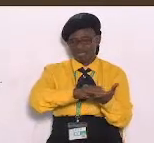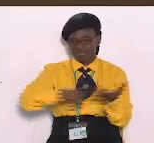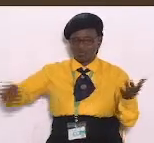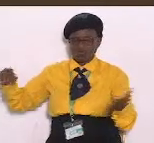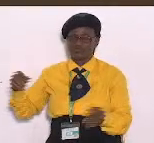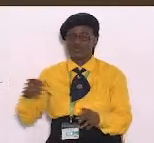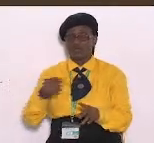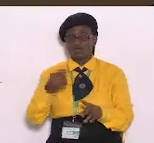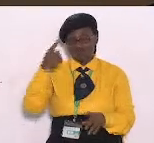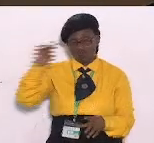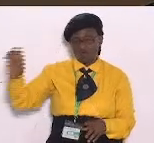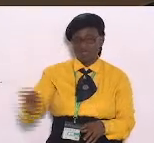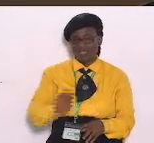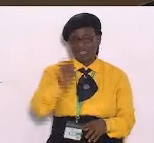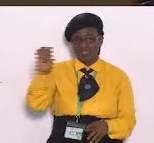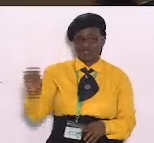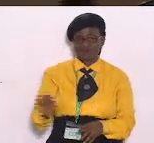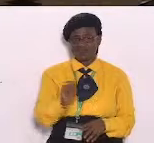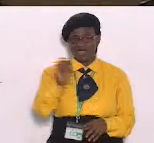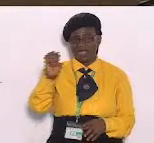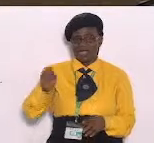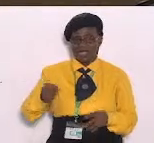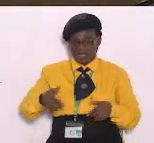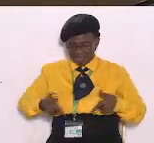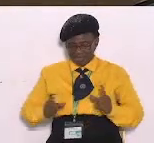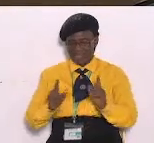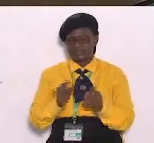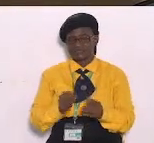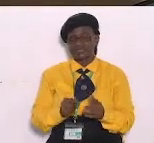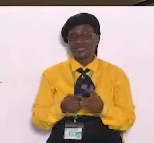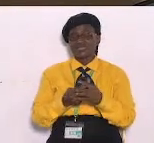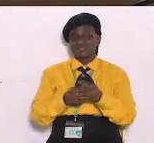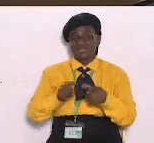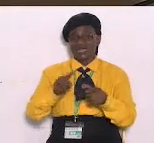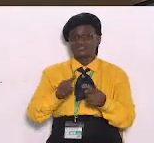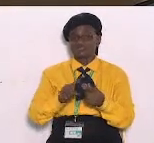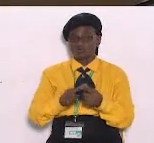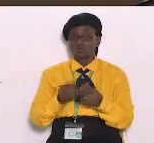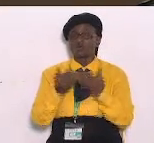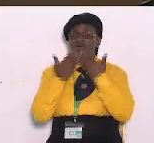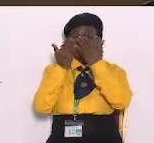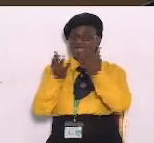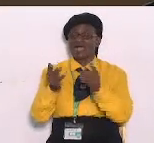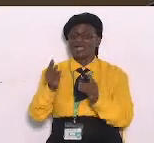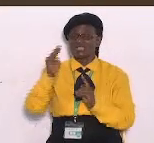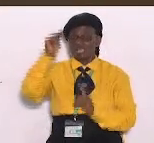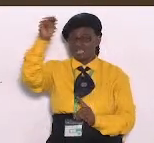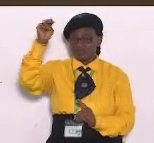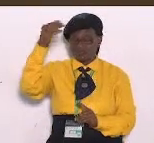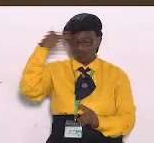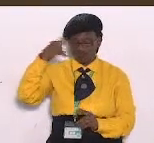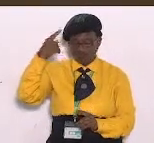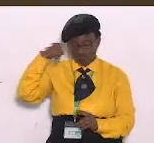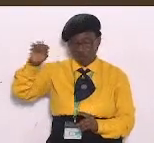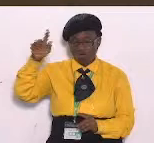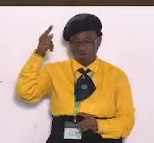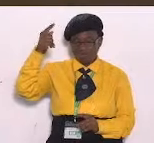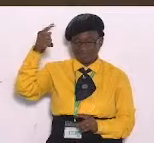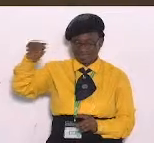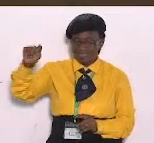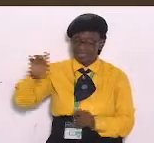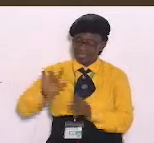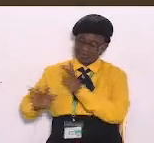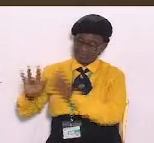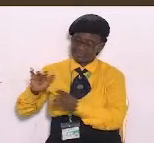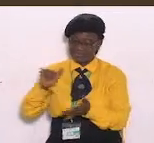définitivement allons-y commençons par le remercier pour sa miséricorde